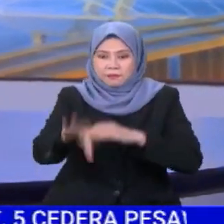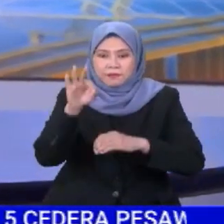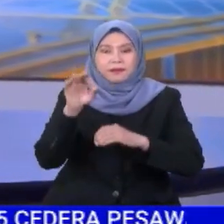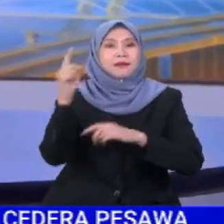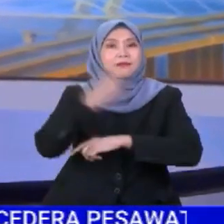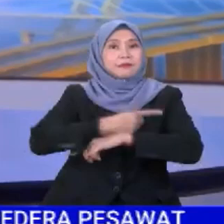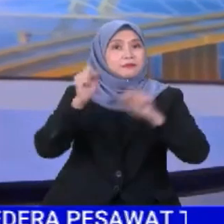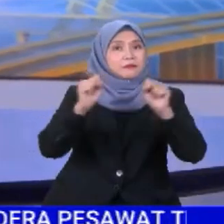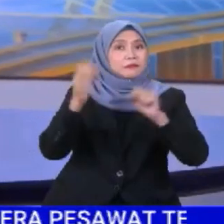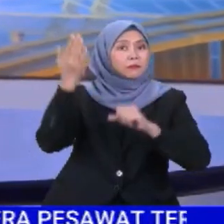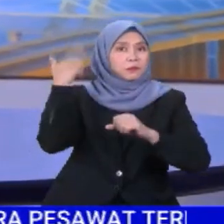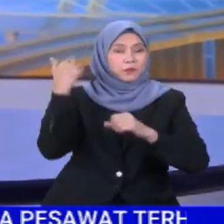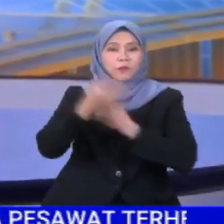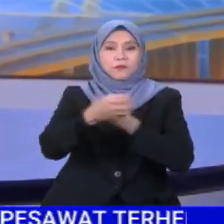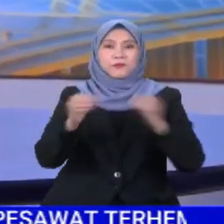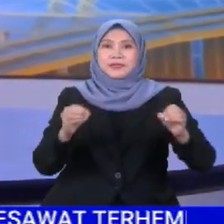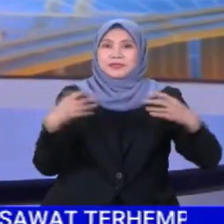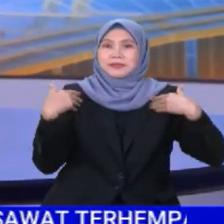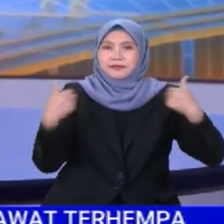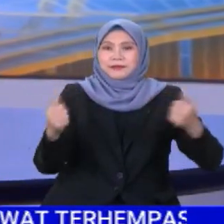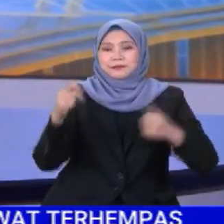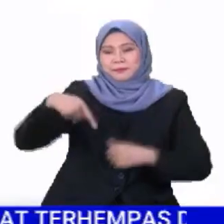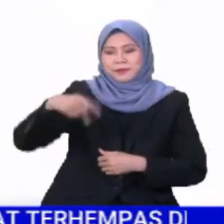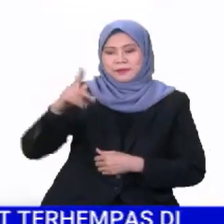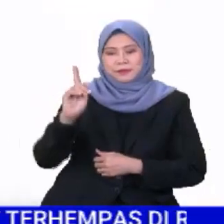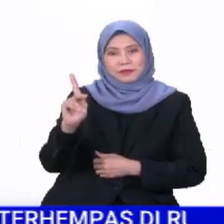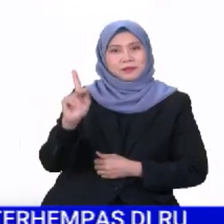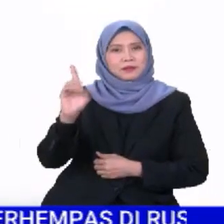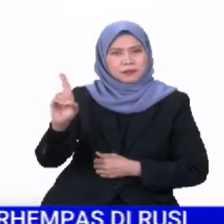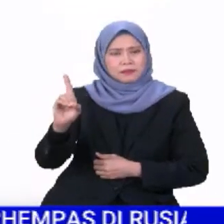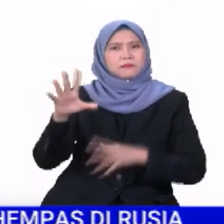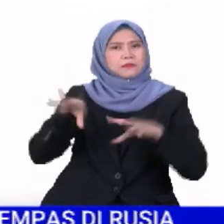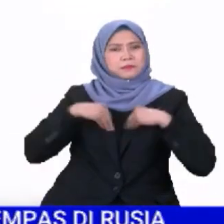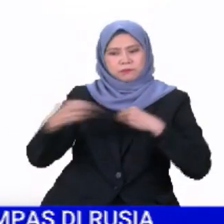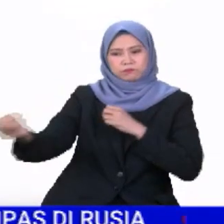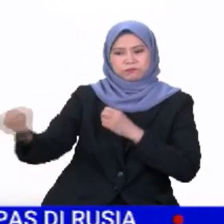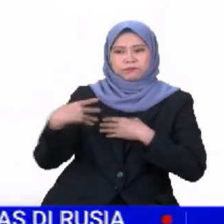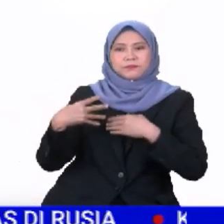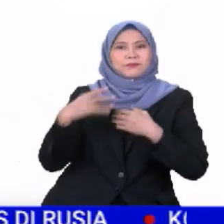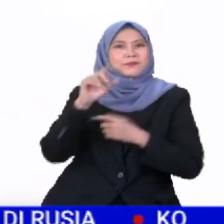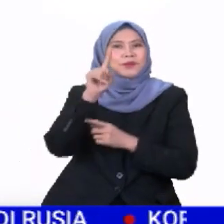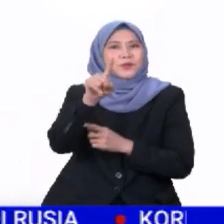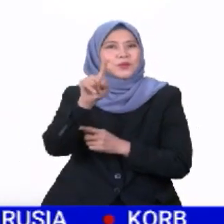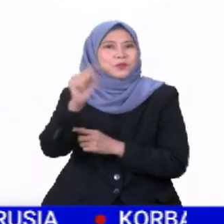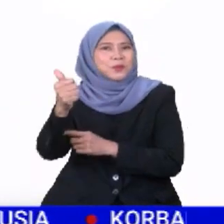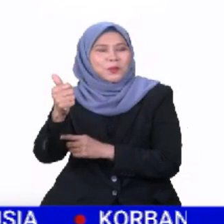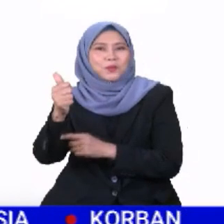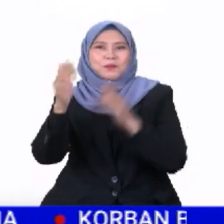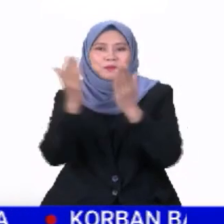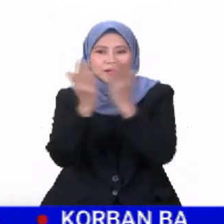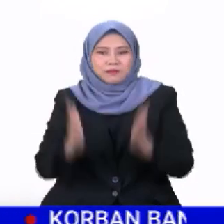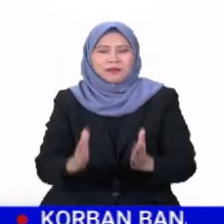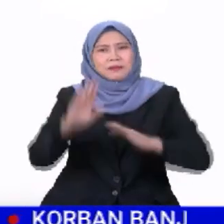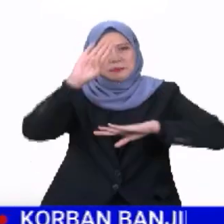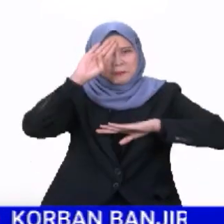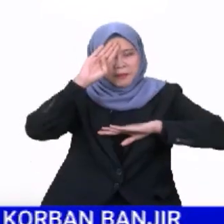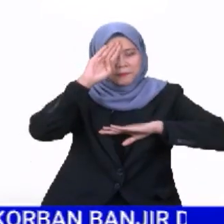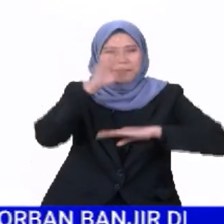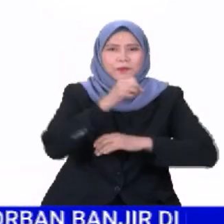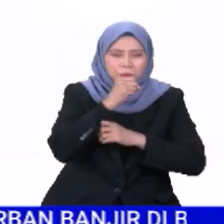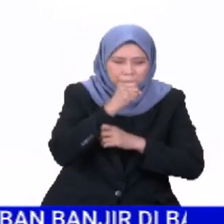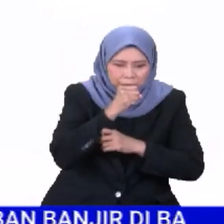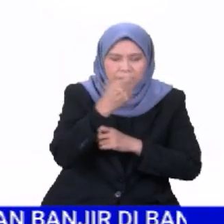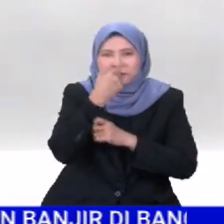selalu selepas pejabat kesehatan daerah VCD menerima maklumat 110 pelajar gejala demam batuk